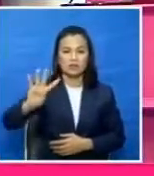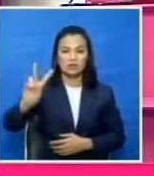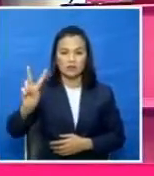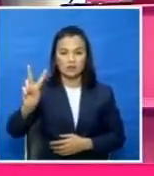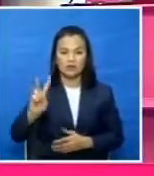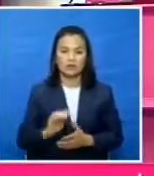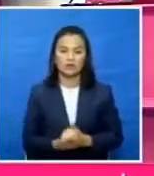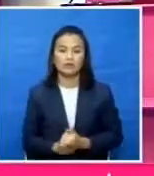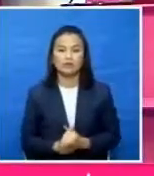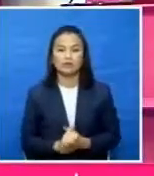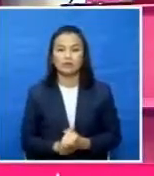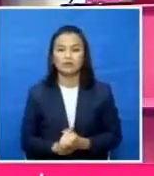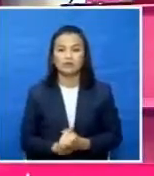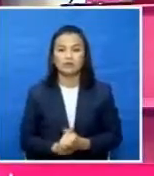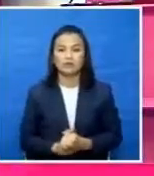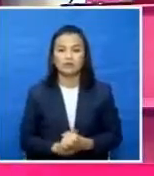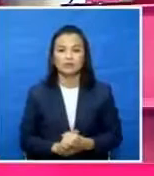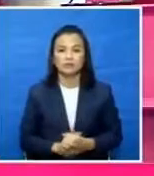2944142